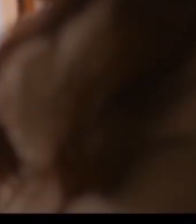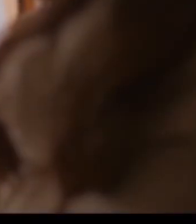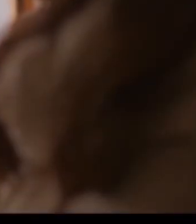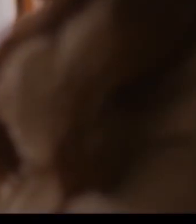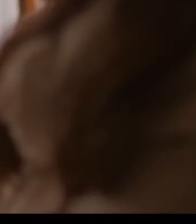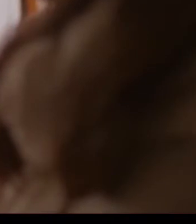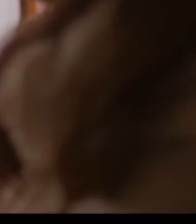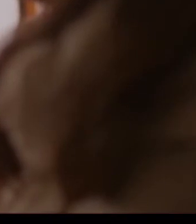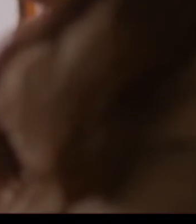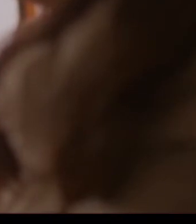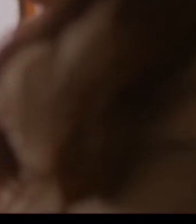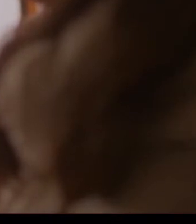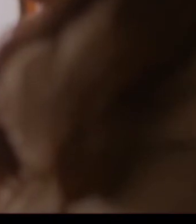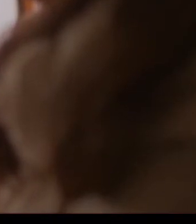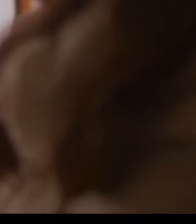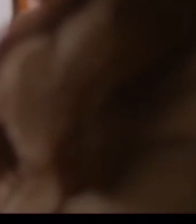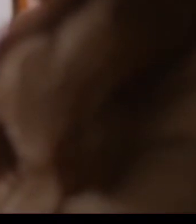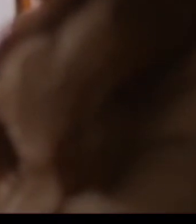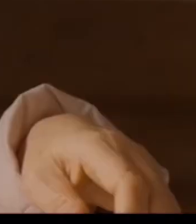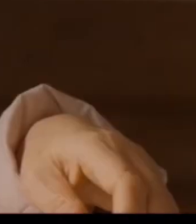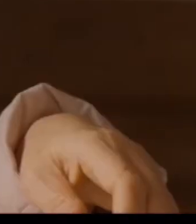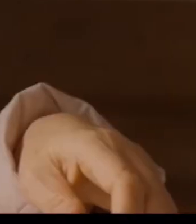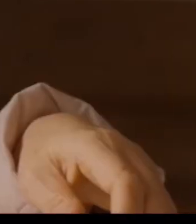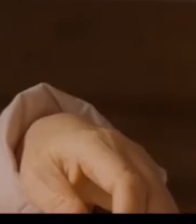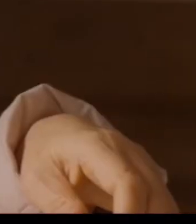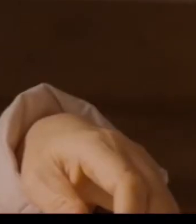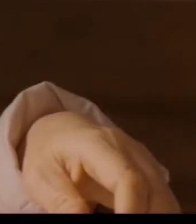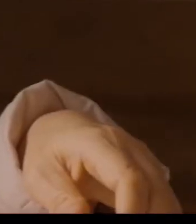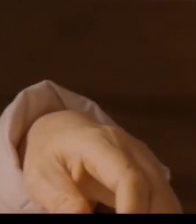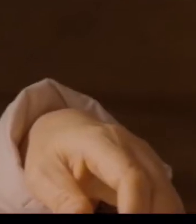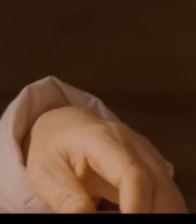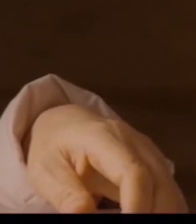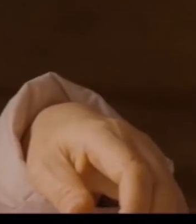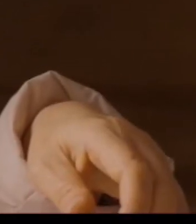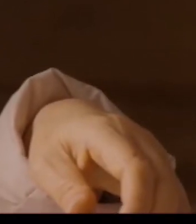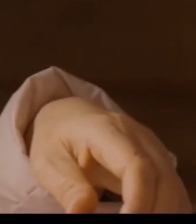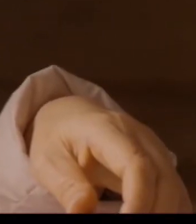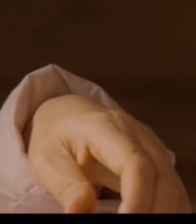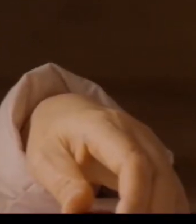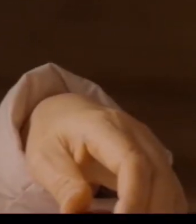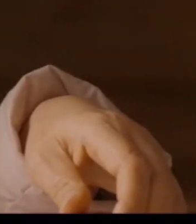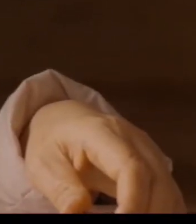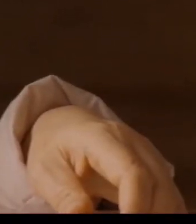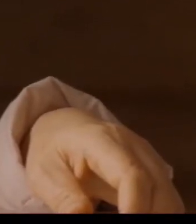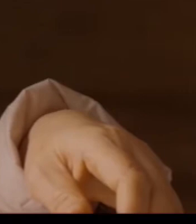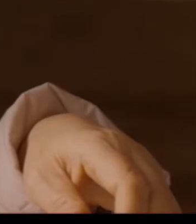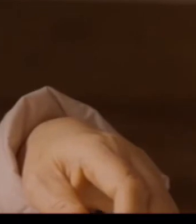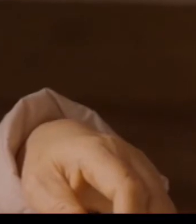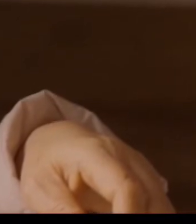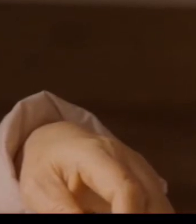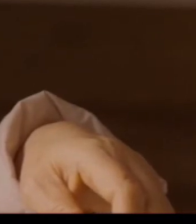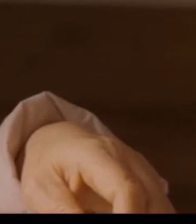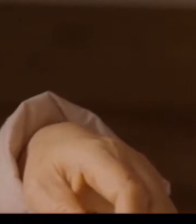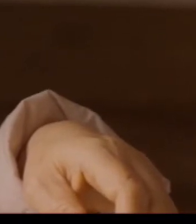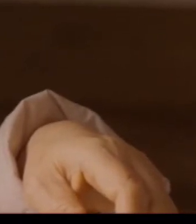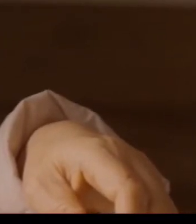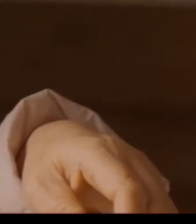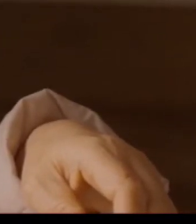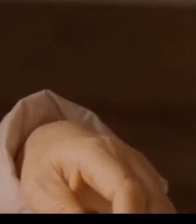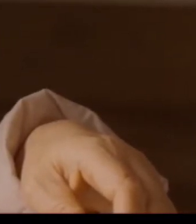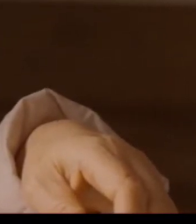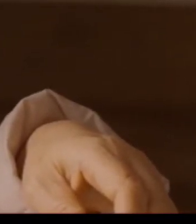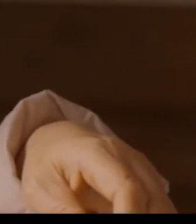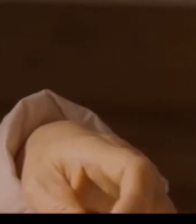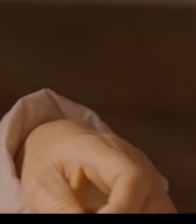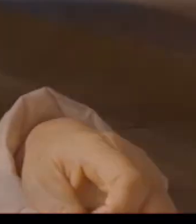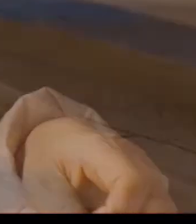아이고, 노인네가 어린애 이겨보겠다고 욕먹는 것보단 낫겠다. 야, 내가 누구 이겨먹겠대? 야, 너 말을